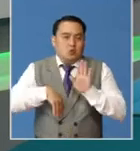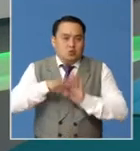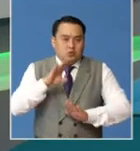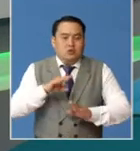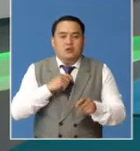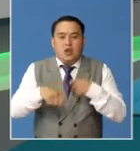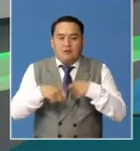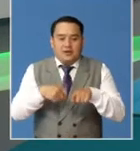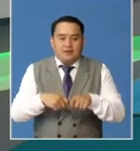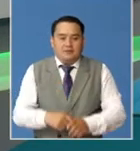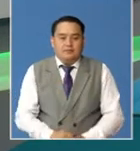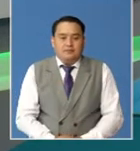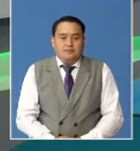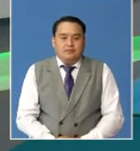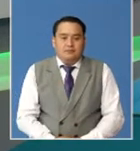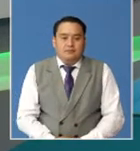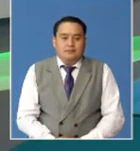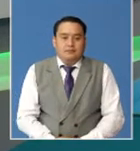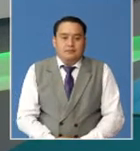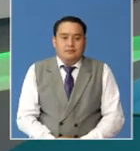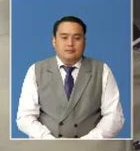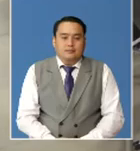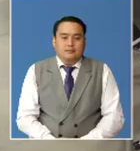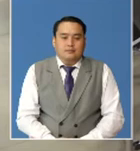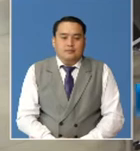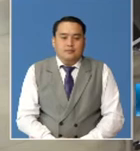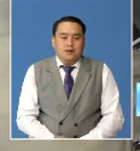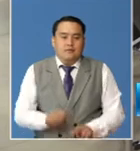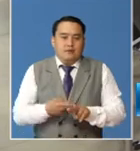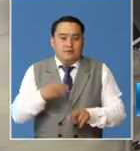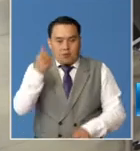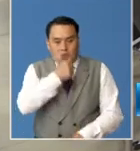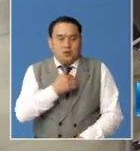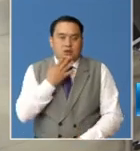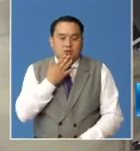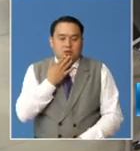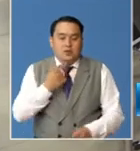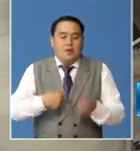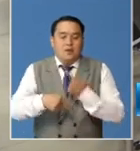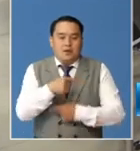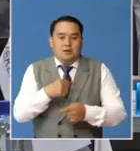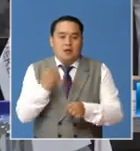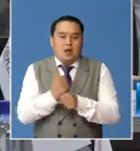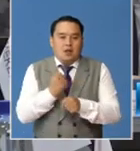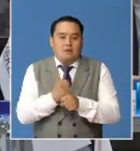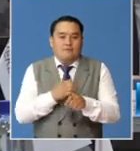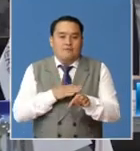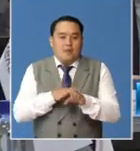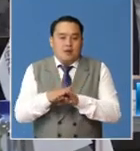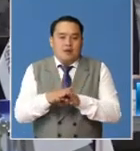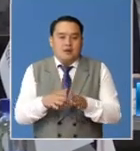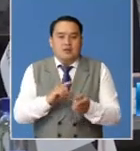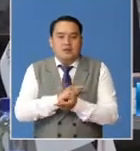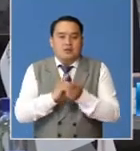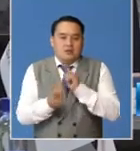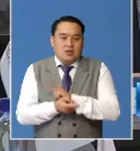Казахстана». Тему продолжит Азат Шумаханов. В этом году Национальная палата разработала и произвела колоссальные